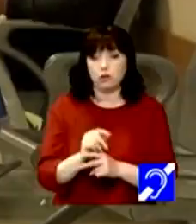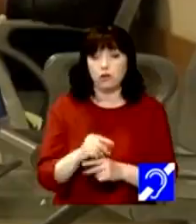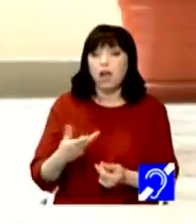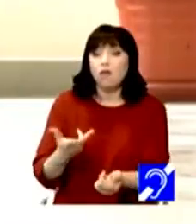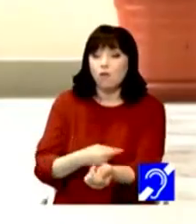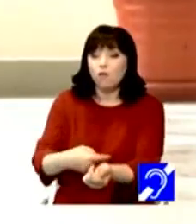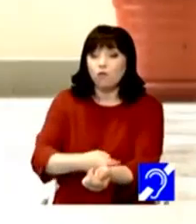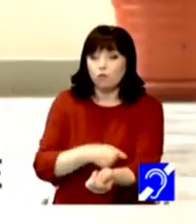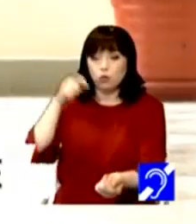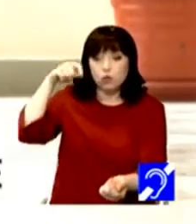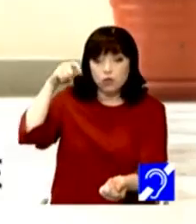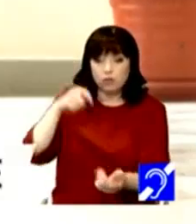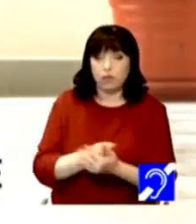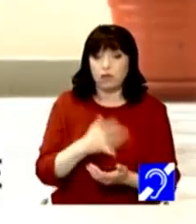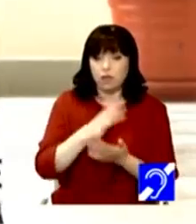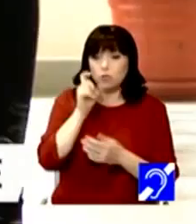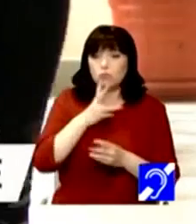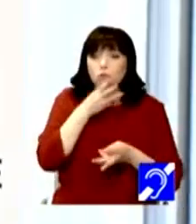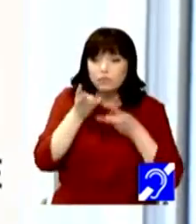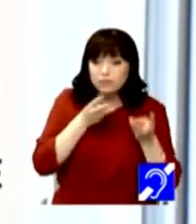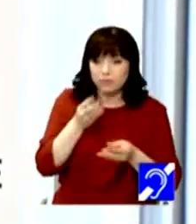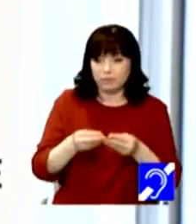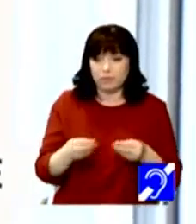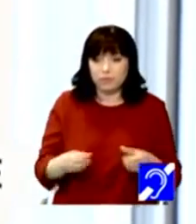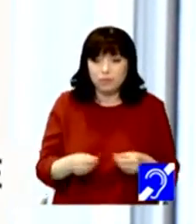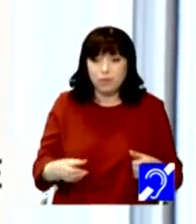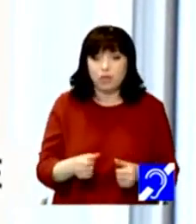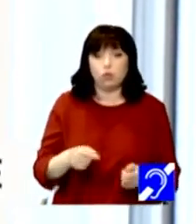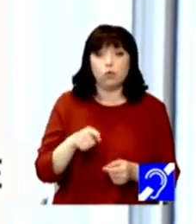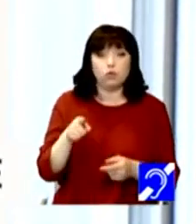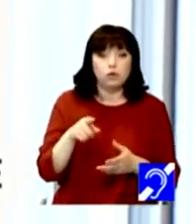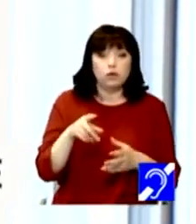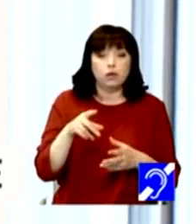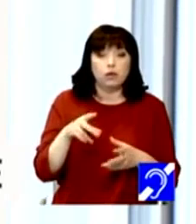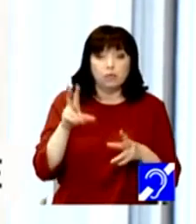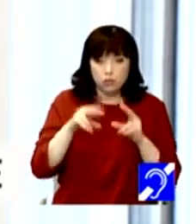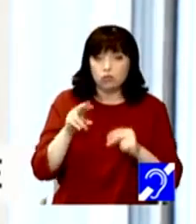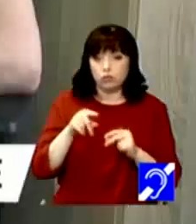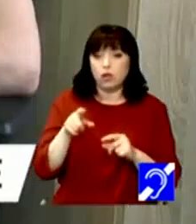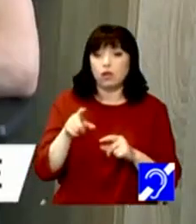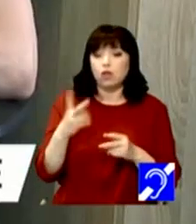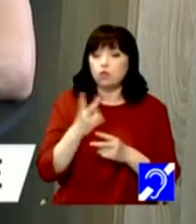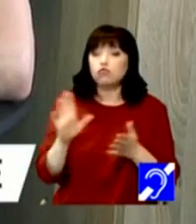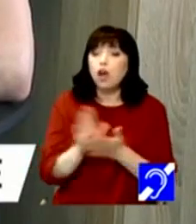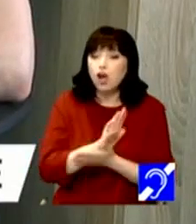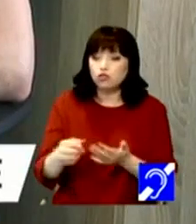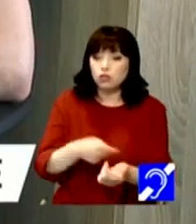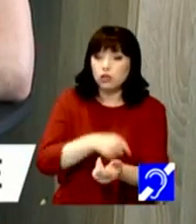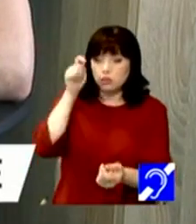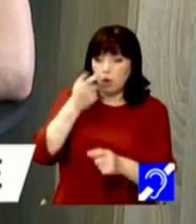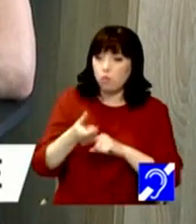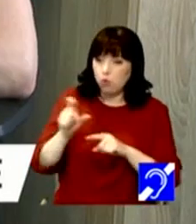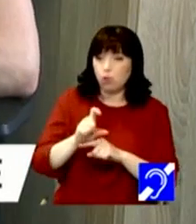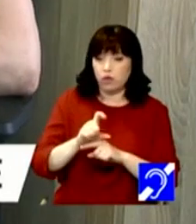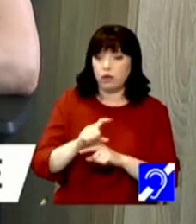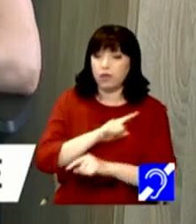intravenoasă. Copiii care prezintă vomă și diaree sunt expuși unei deshidratări mai severe. Atunci când deja se